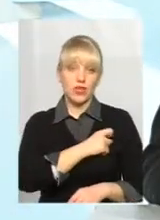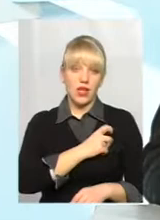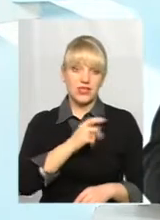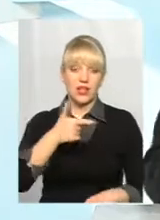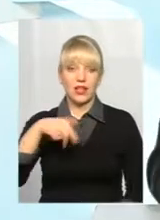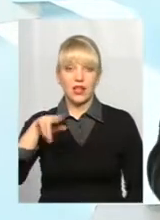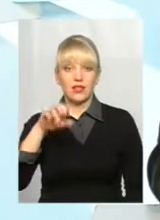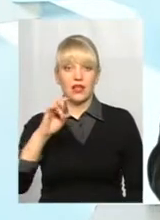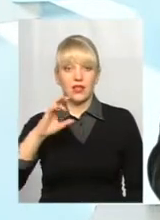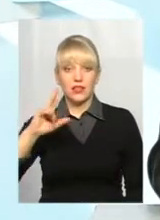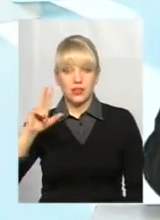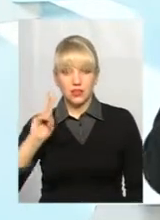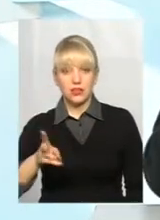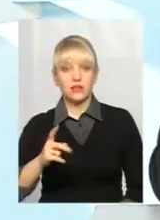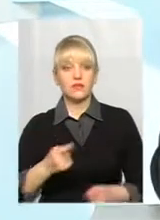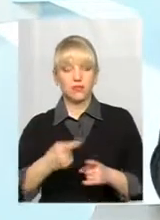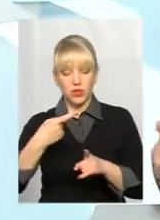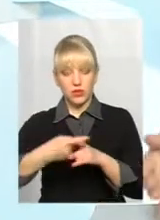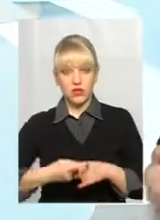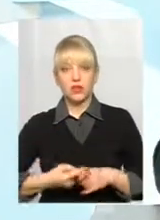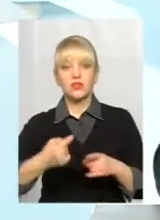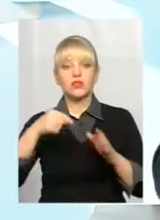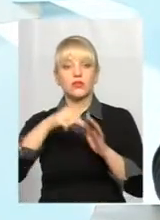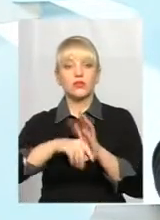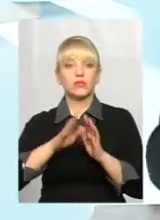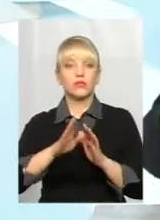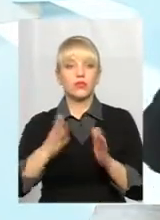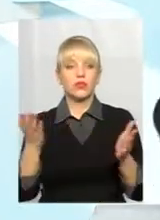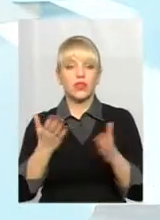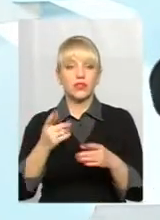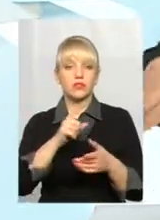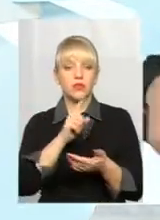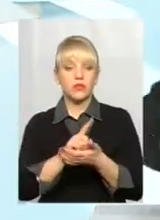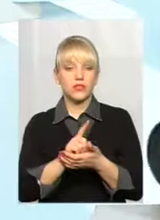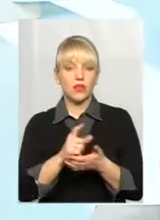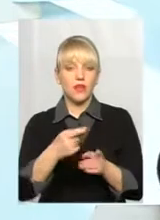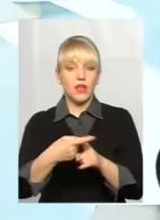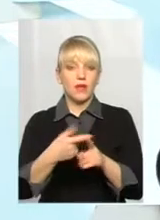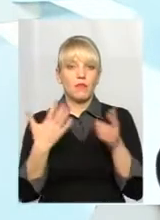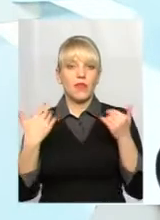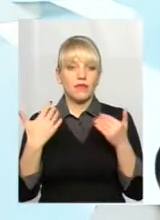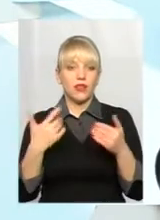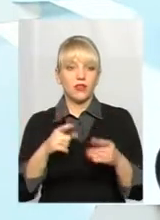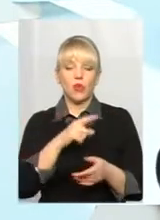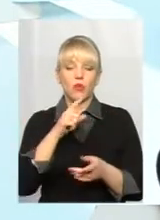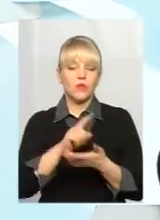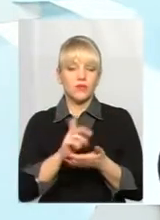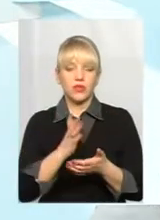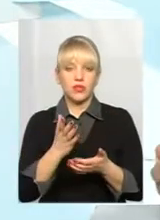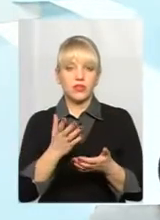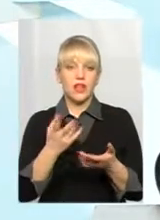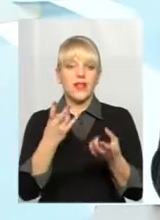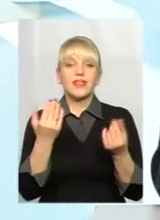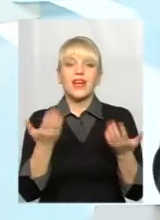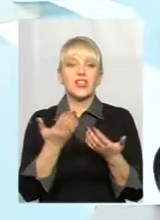Гданськ, вона пересікається. Значить, тут обов'язково має бути якась перевалка. Обов'язково мають бути якісь розв'язки на чиїх землях,